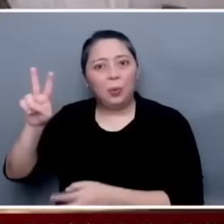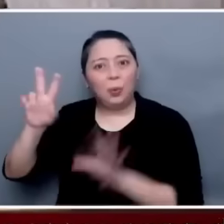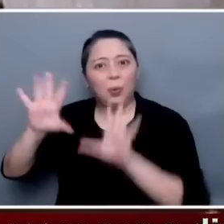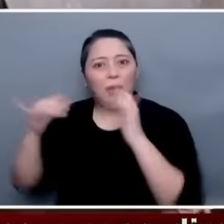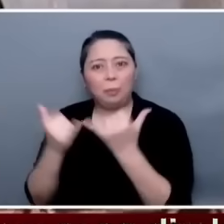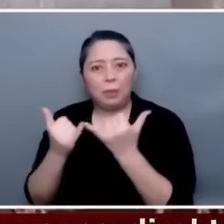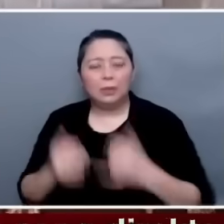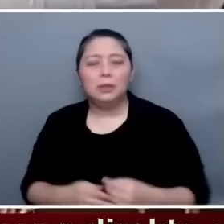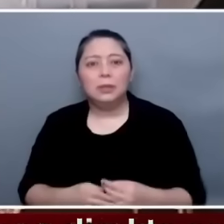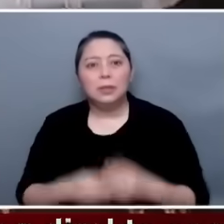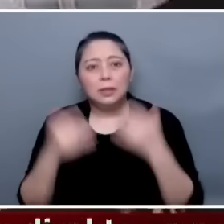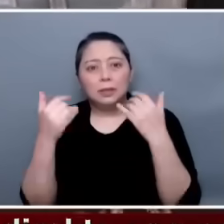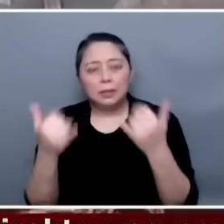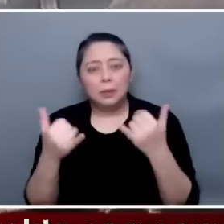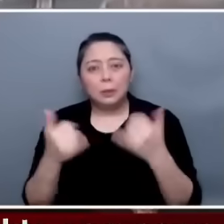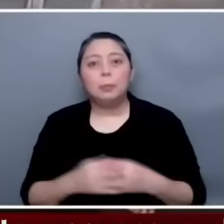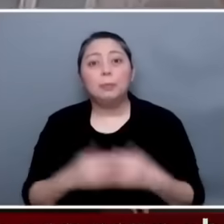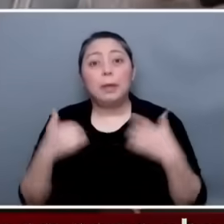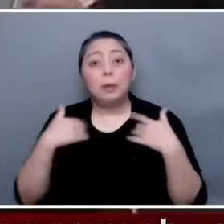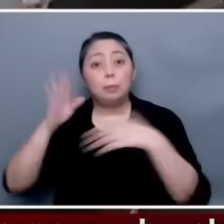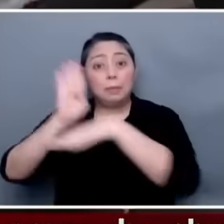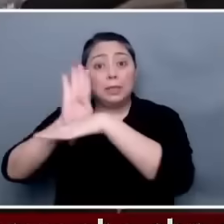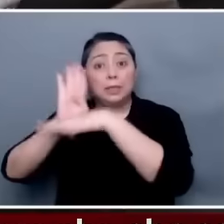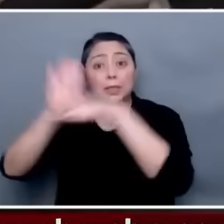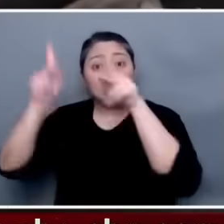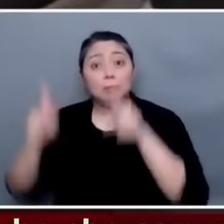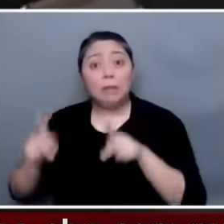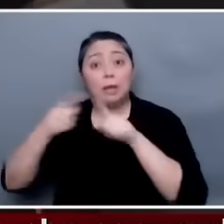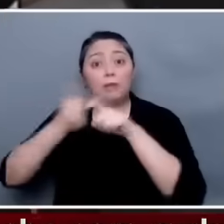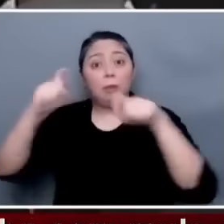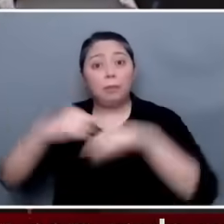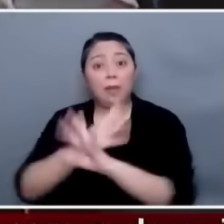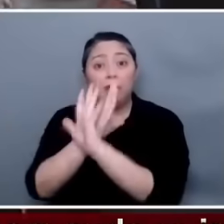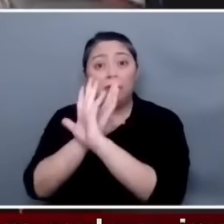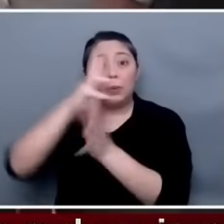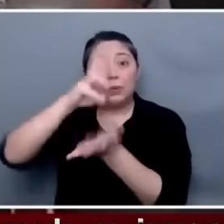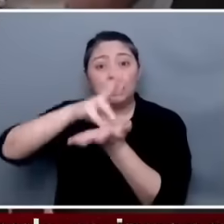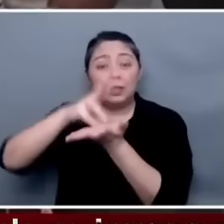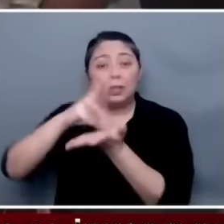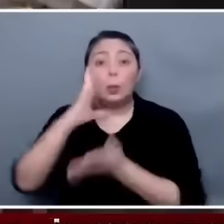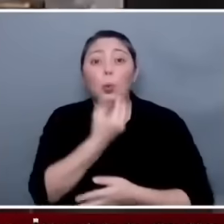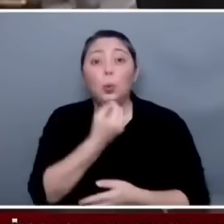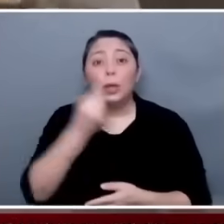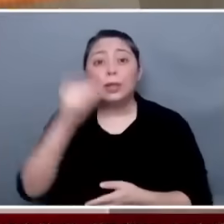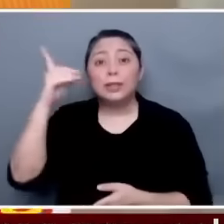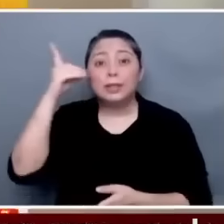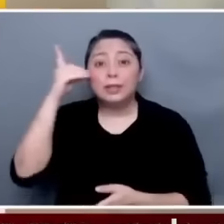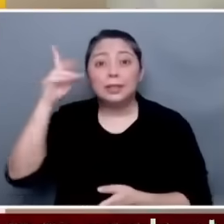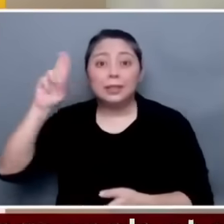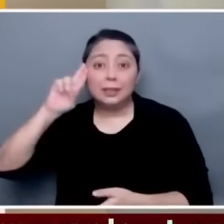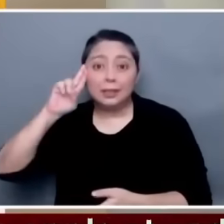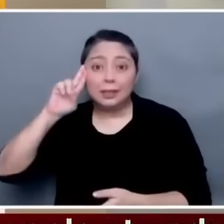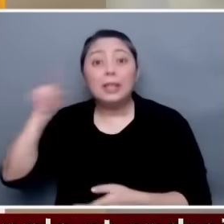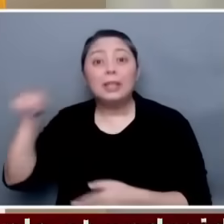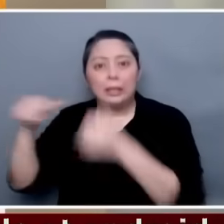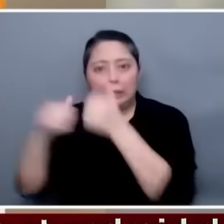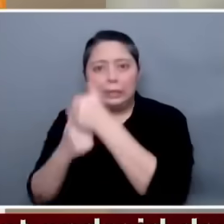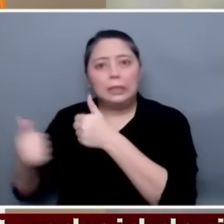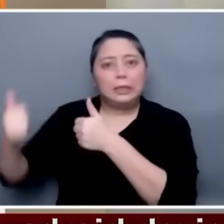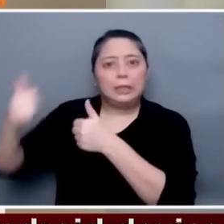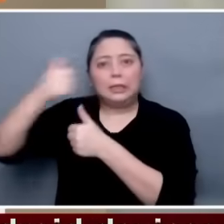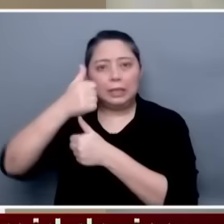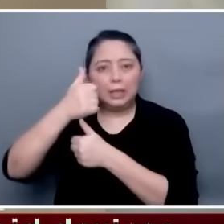Iniuugnay sa negosyanteng taga Davao City na si Dennis Uy, chairman at CEO ng Udena Group, ang F2